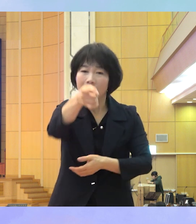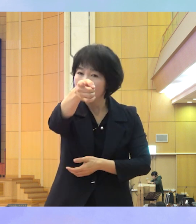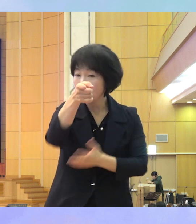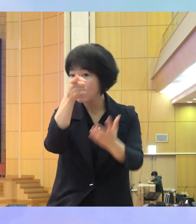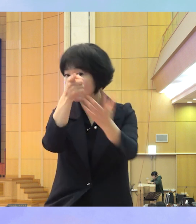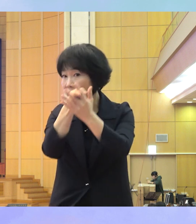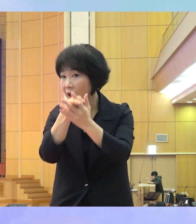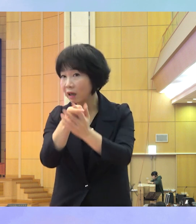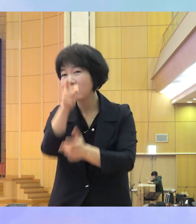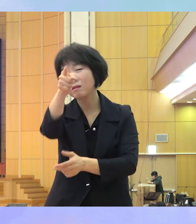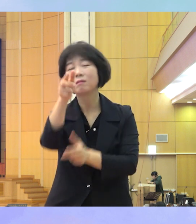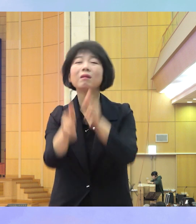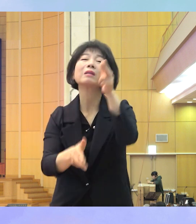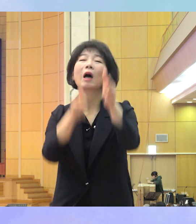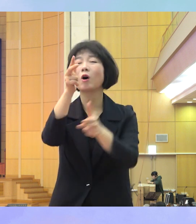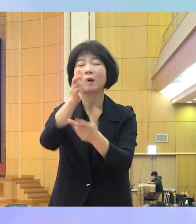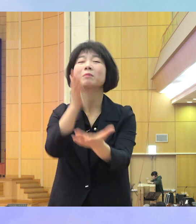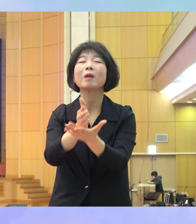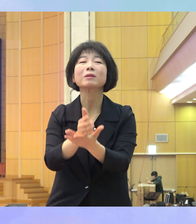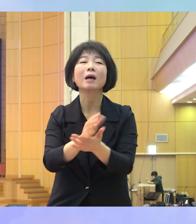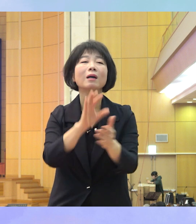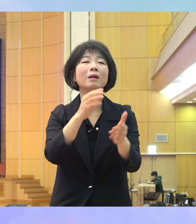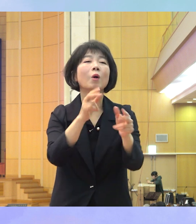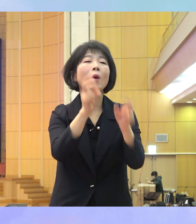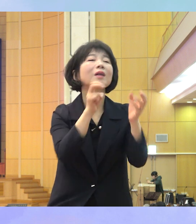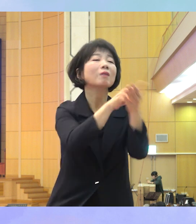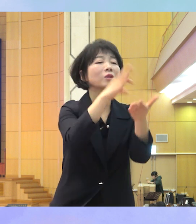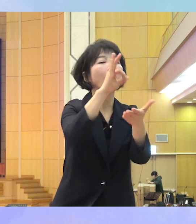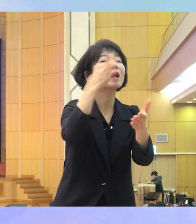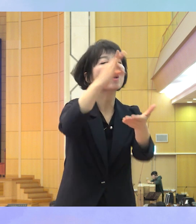마세요. 그냥 직장 들어가세요.